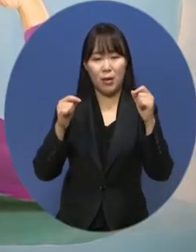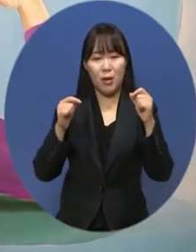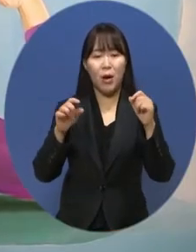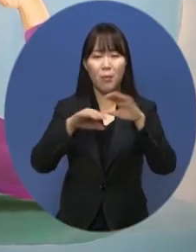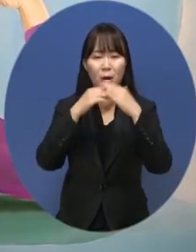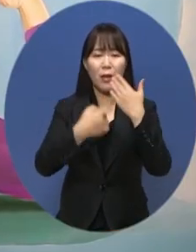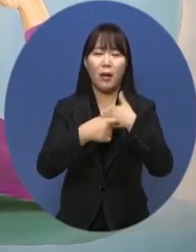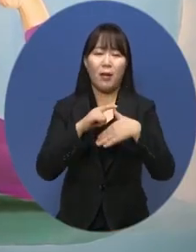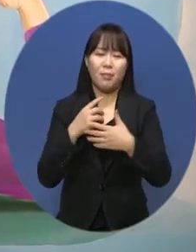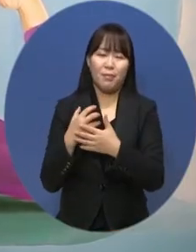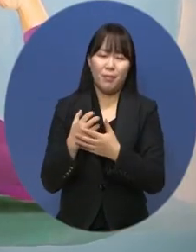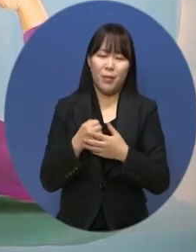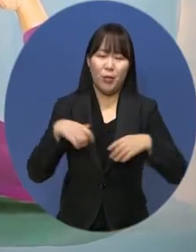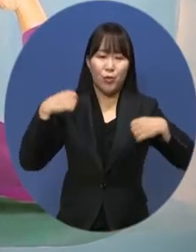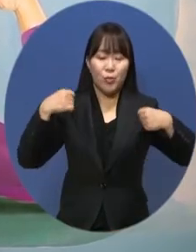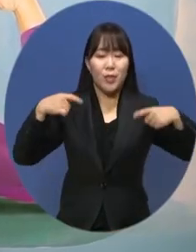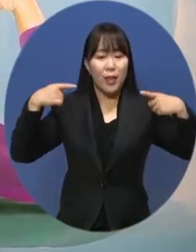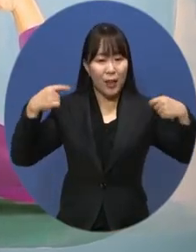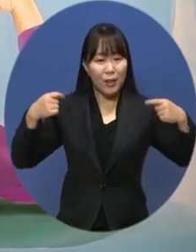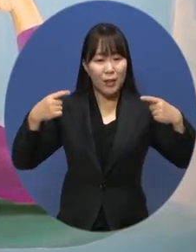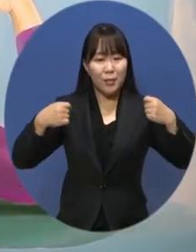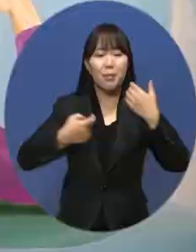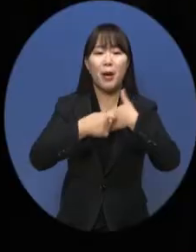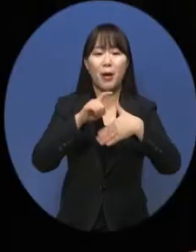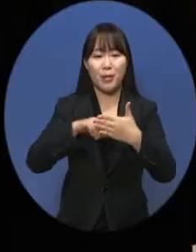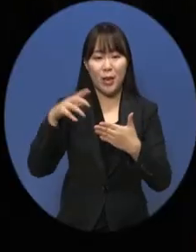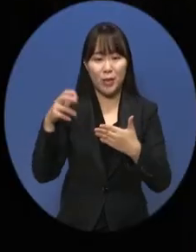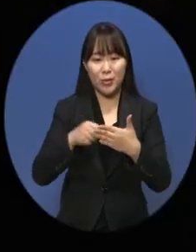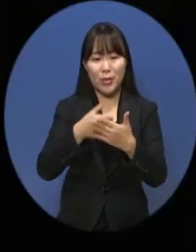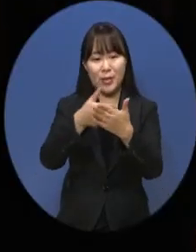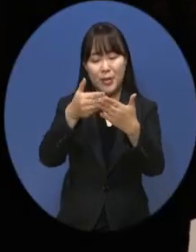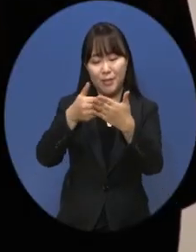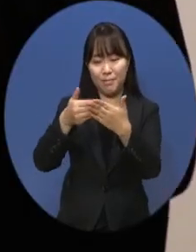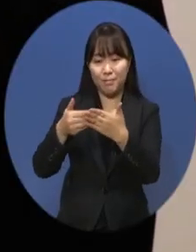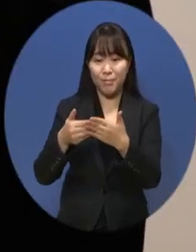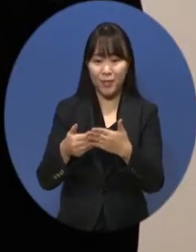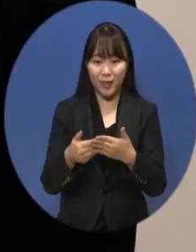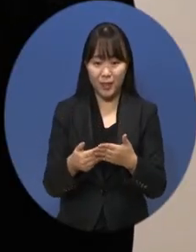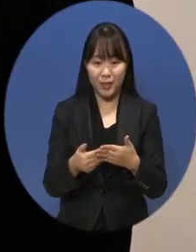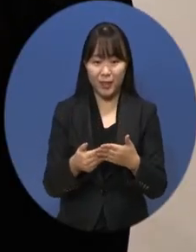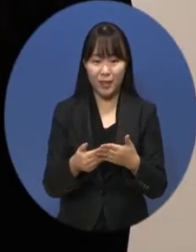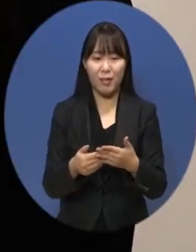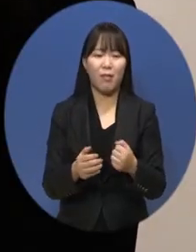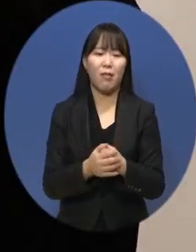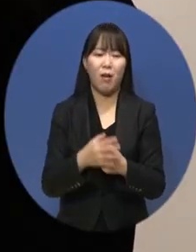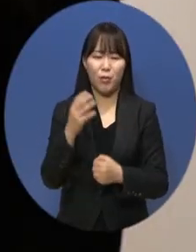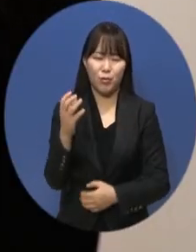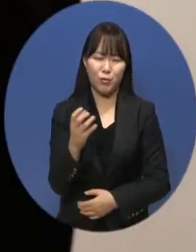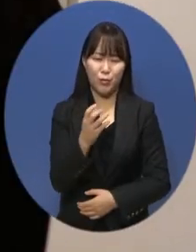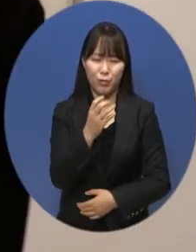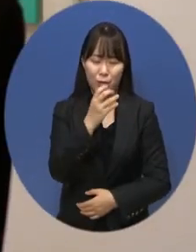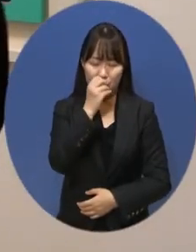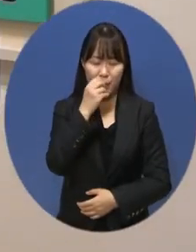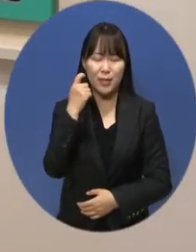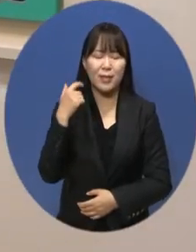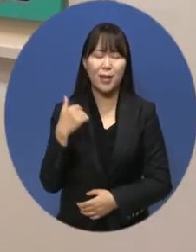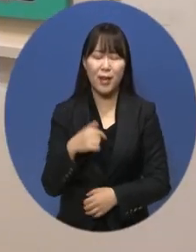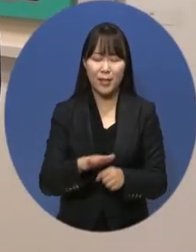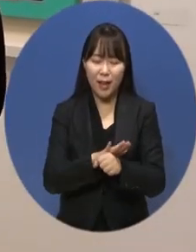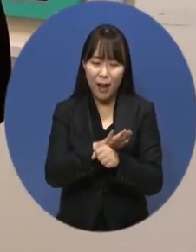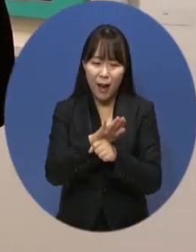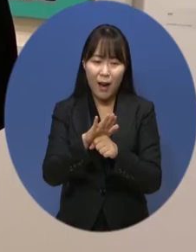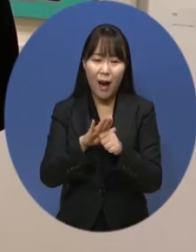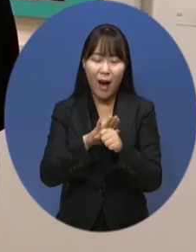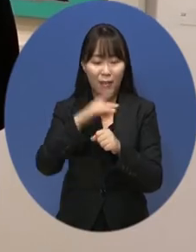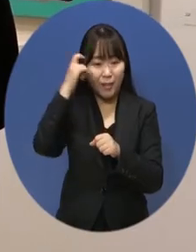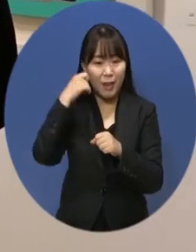한껏 가슴에 품고 춤을 추는 댄서 같은 마음으로 캔버스에 담아낸 꽃밭은 우아하고 사랑스러워